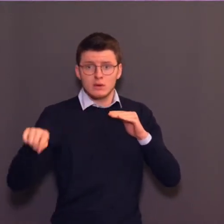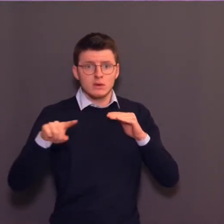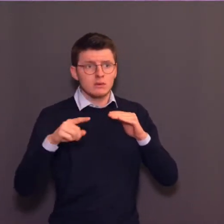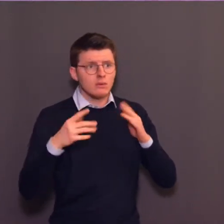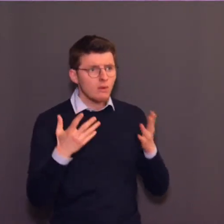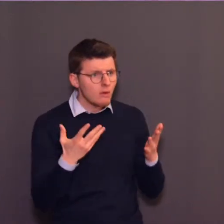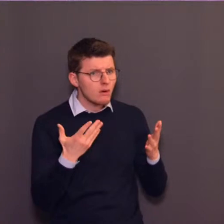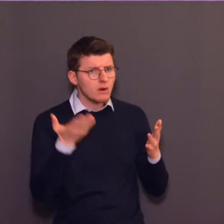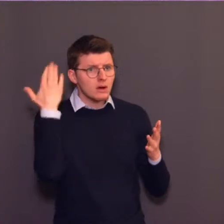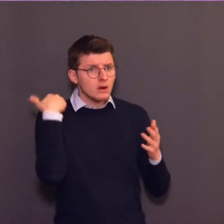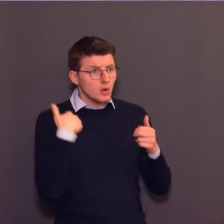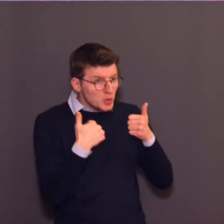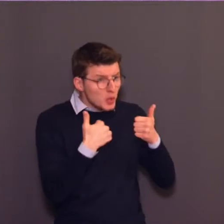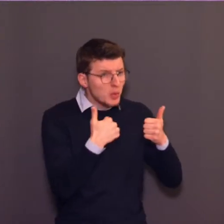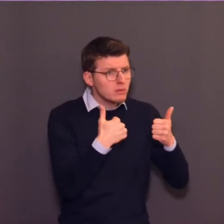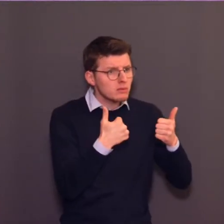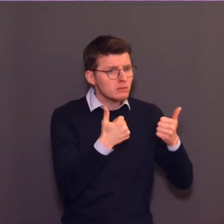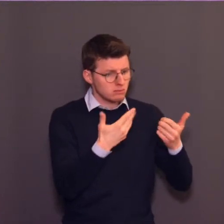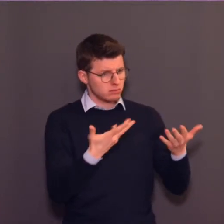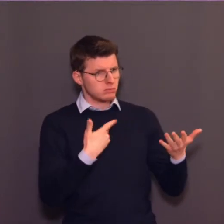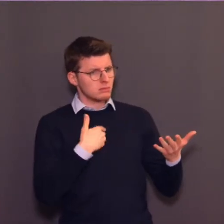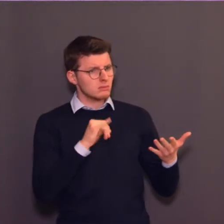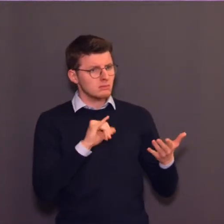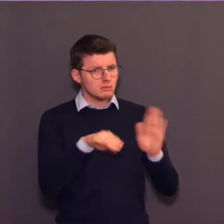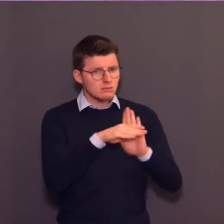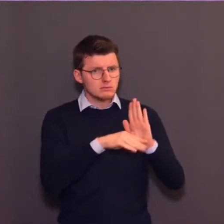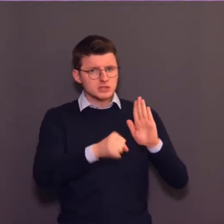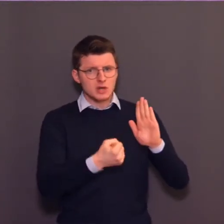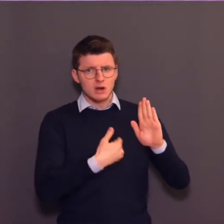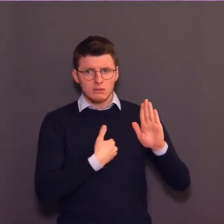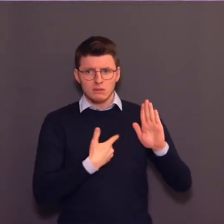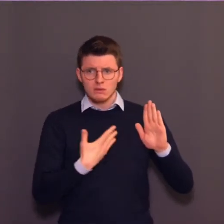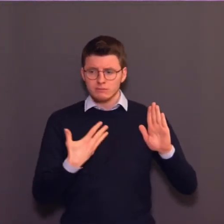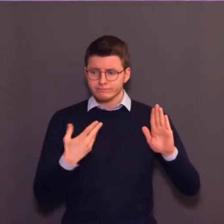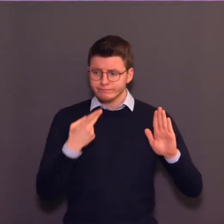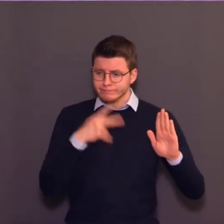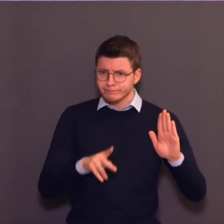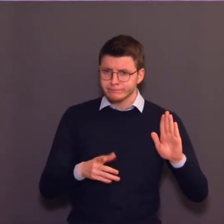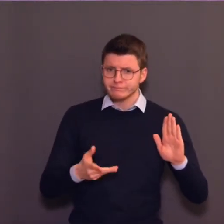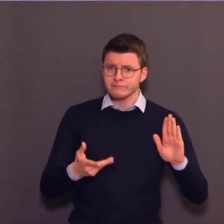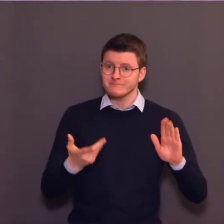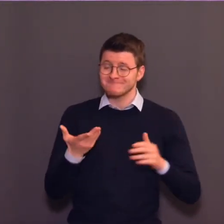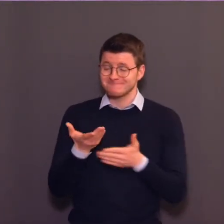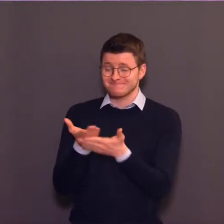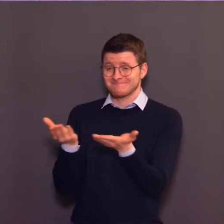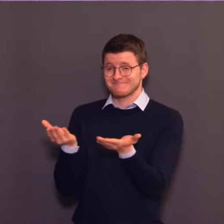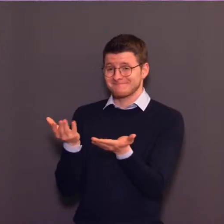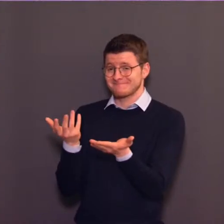voor deze zware inspanningen. Het virus, en zeker de Britse variant, is